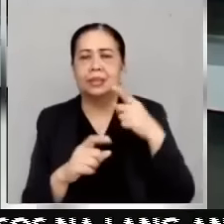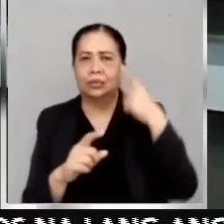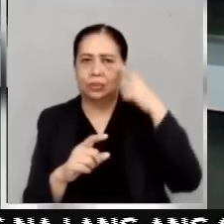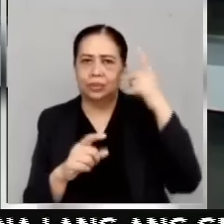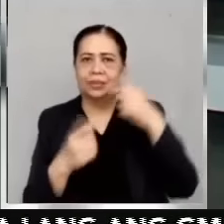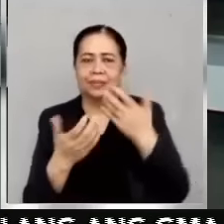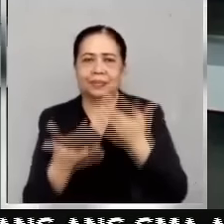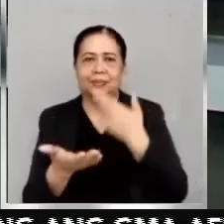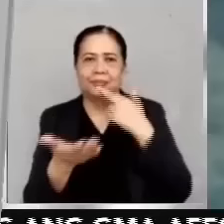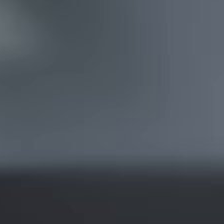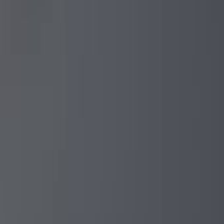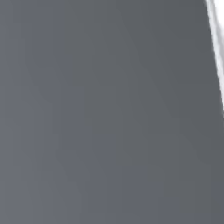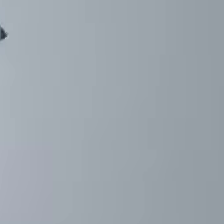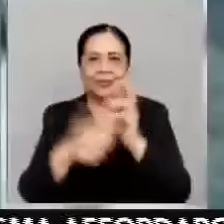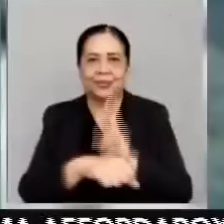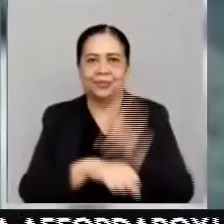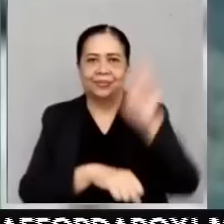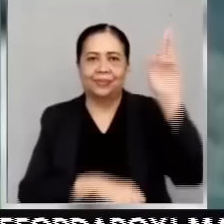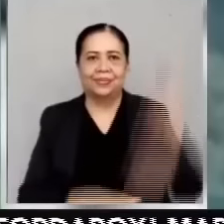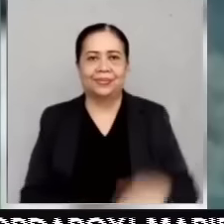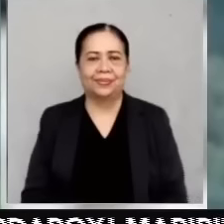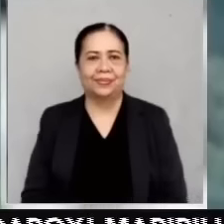ni Chino Gaston.